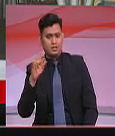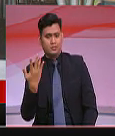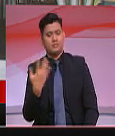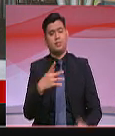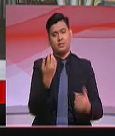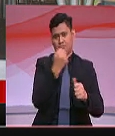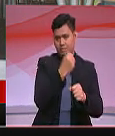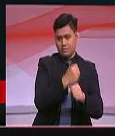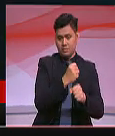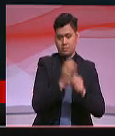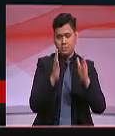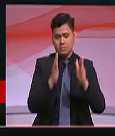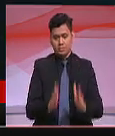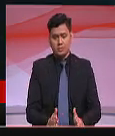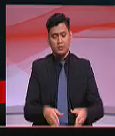terlibat.